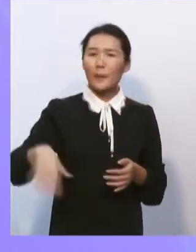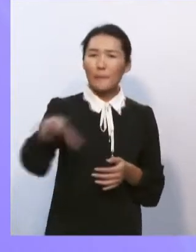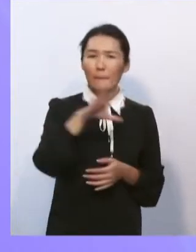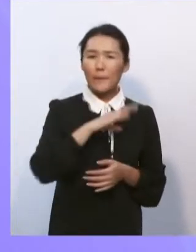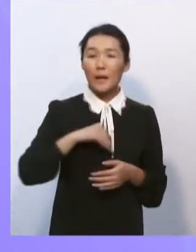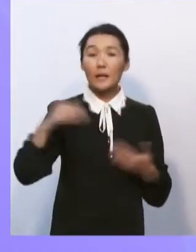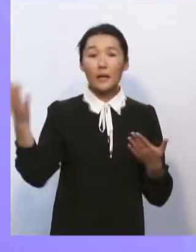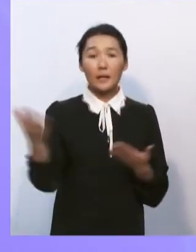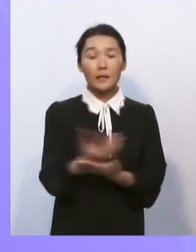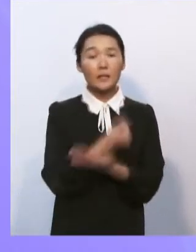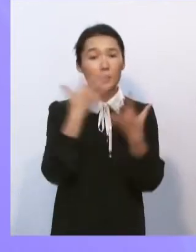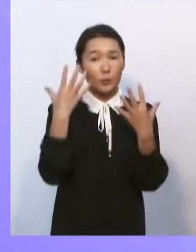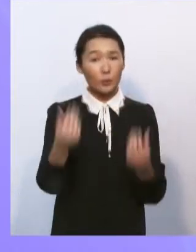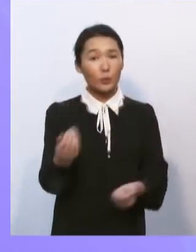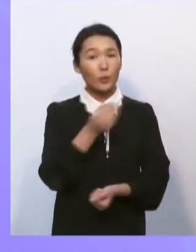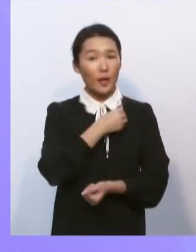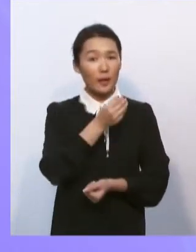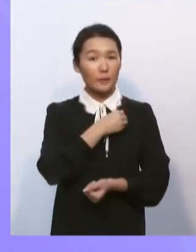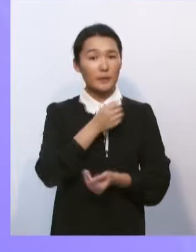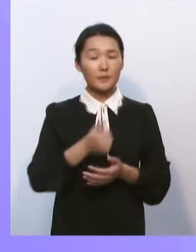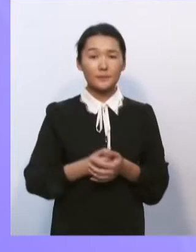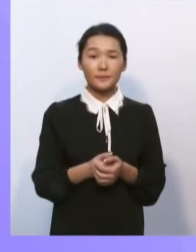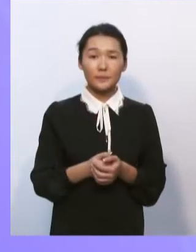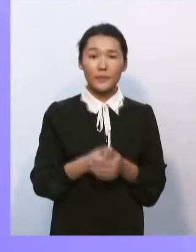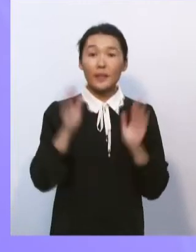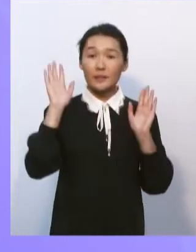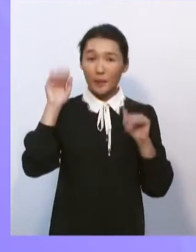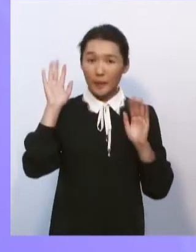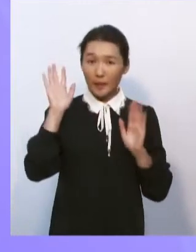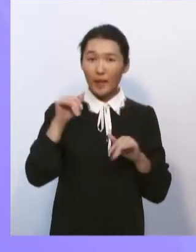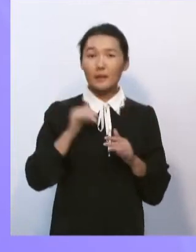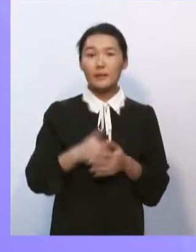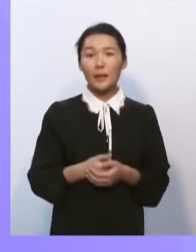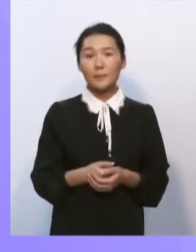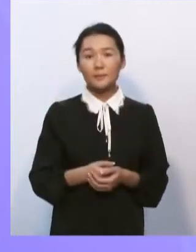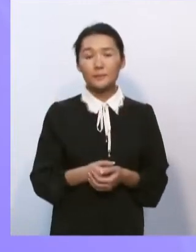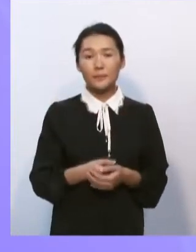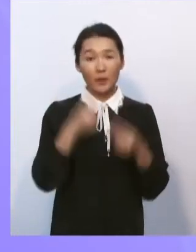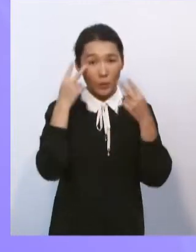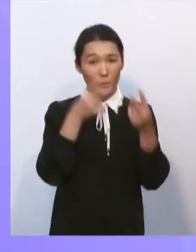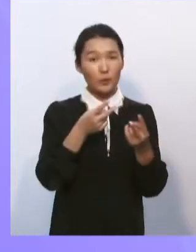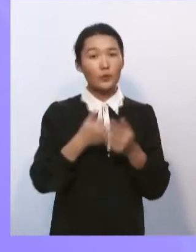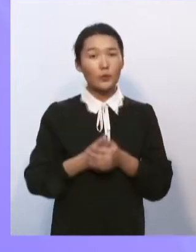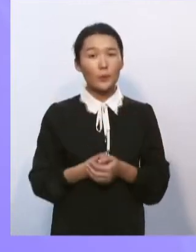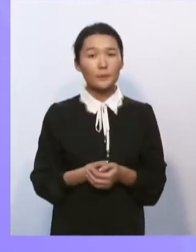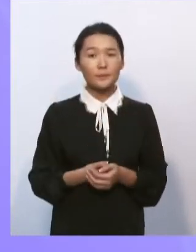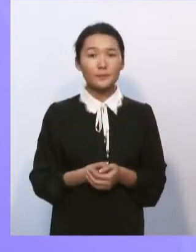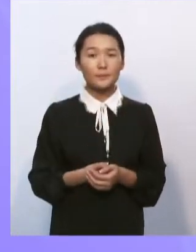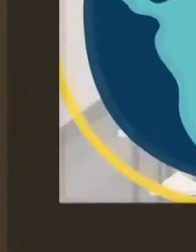Баарыңарга ийгиликтүү күн каалайбыз. Саламатта калгыла. Görüşkünce.